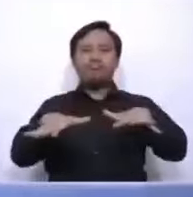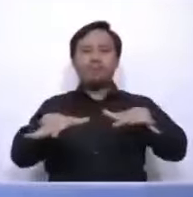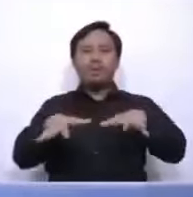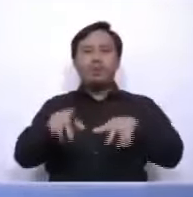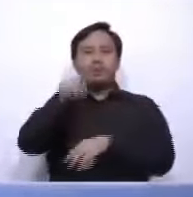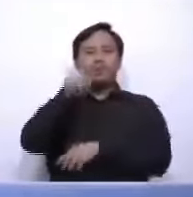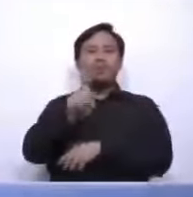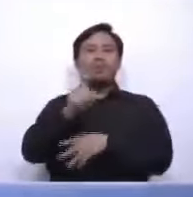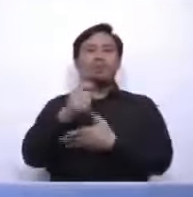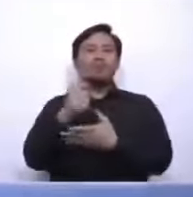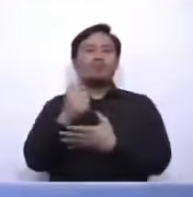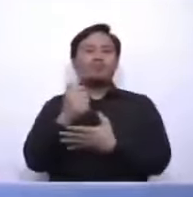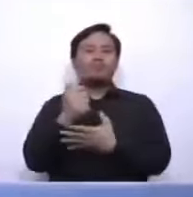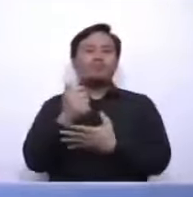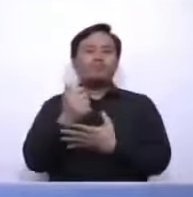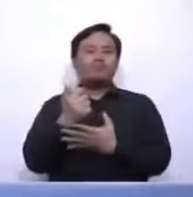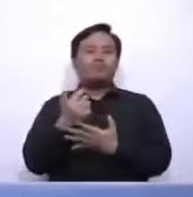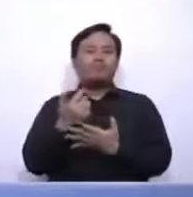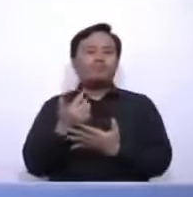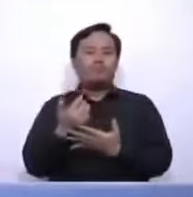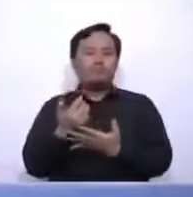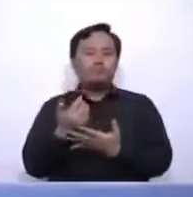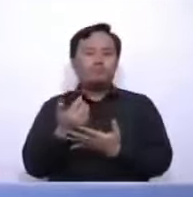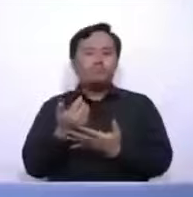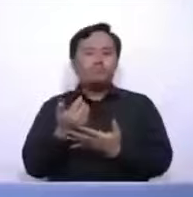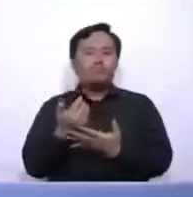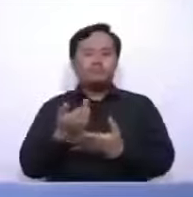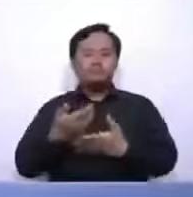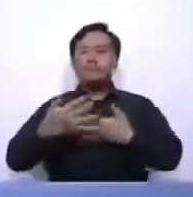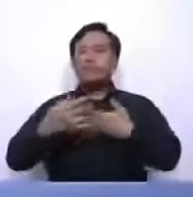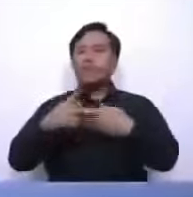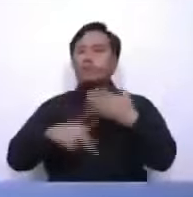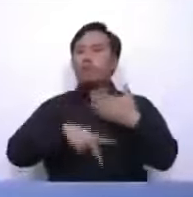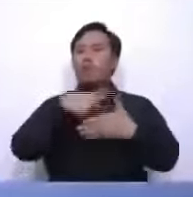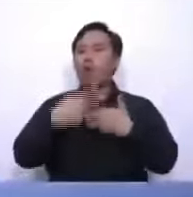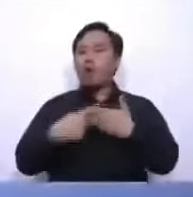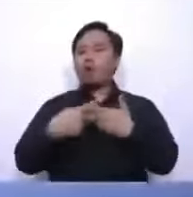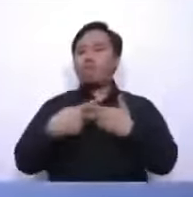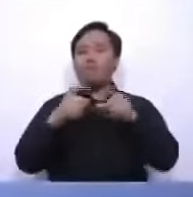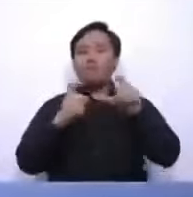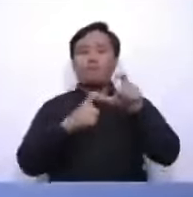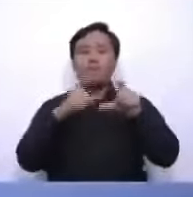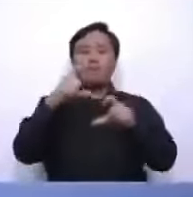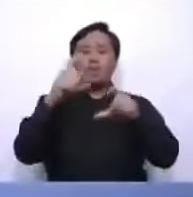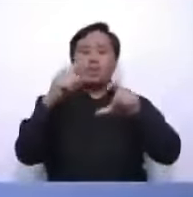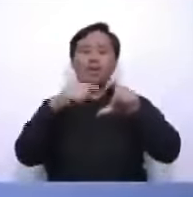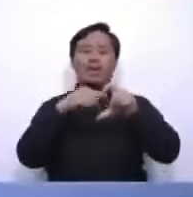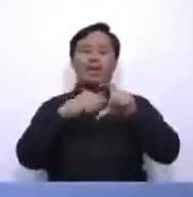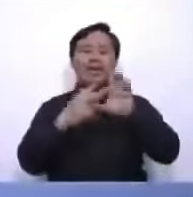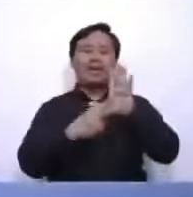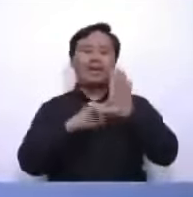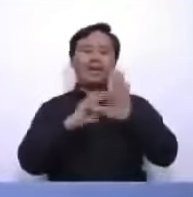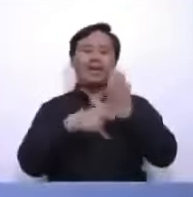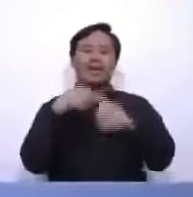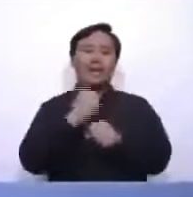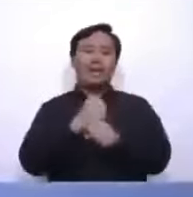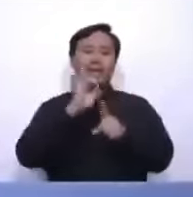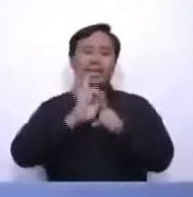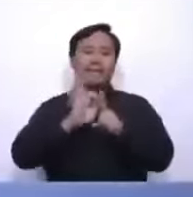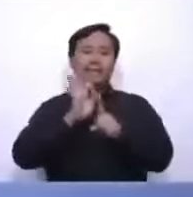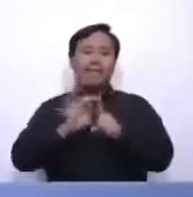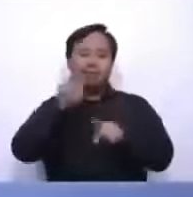penanganan lebih dini, sehingga dengan adanya program screening digital, sehingga ini akan sejak